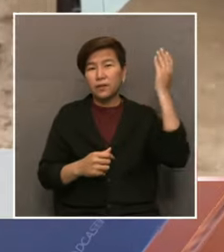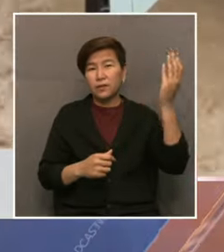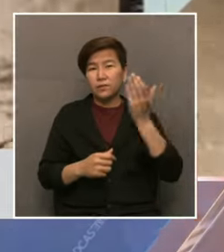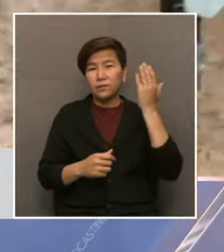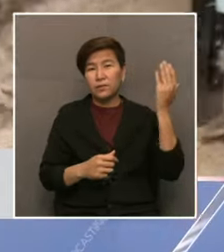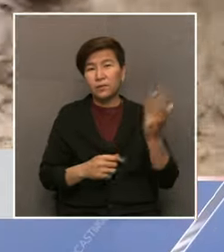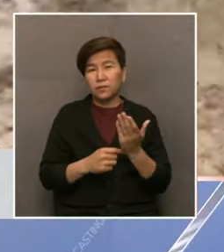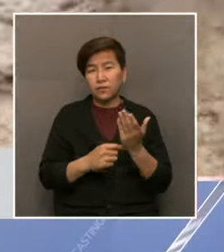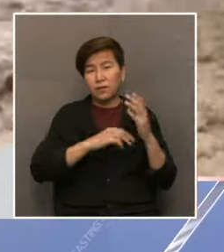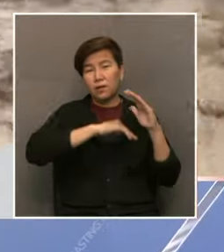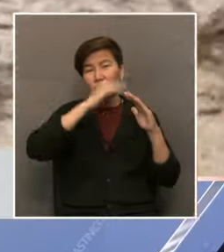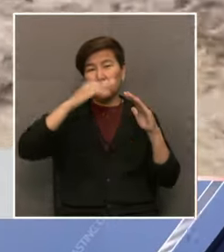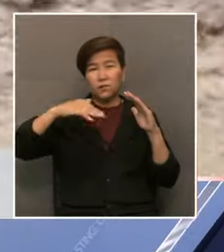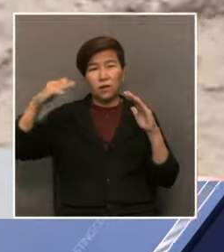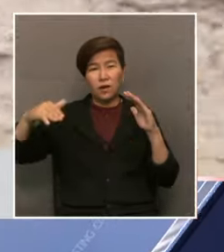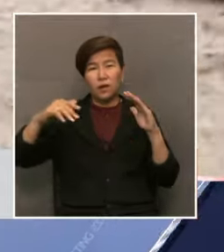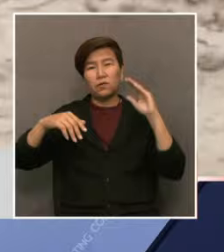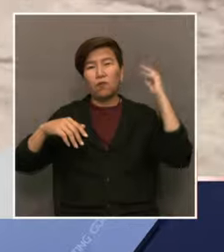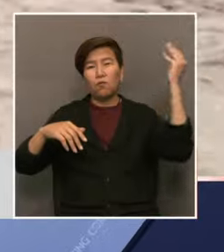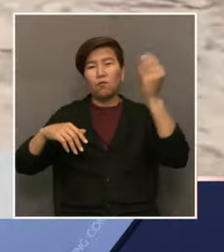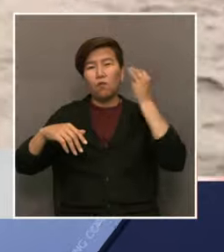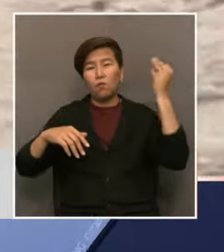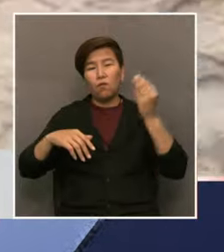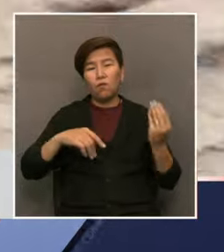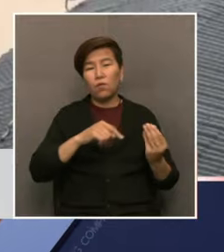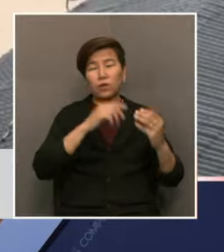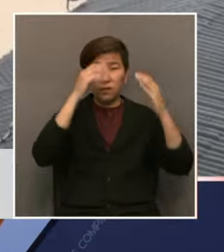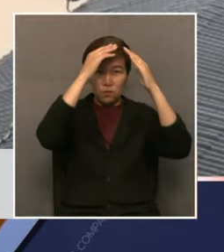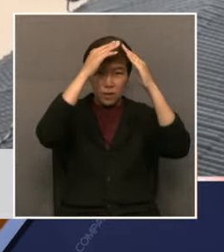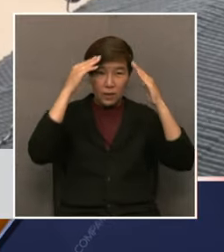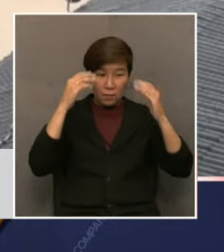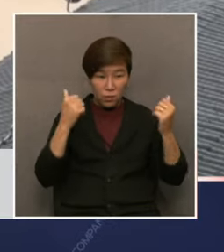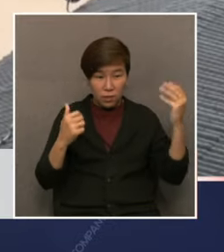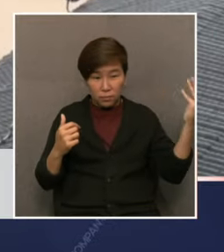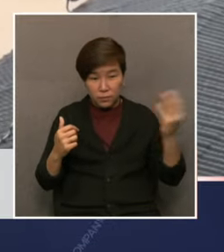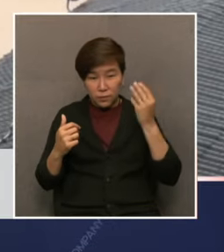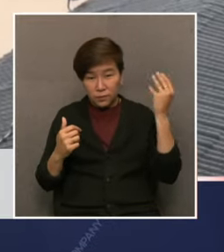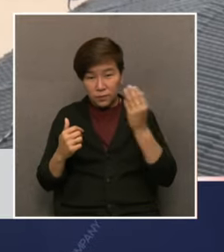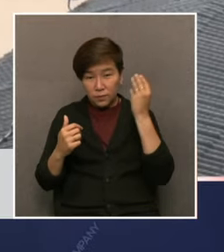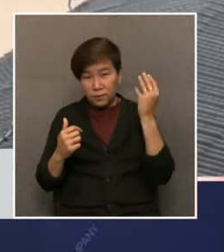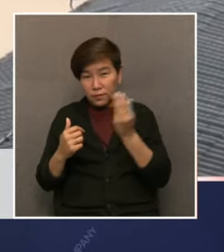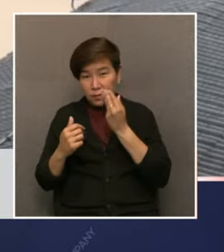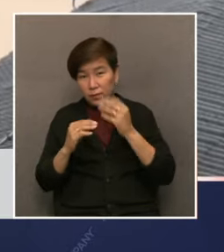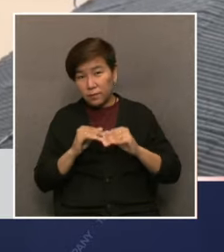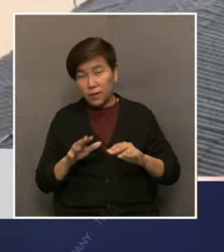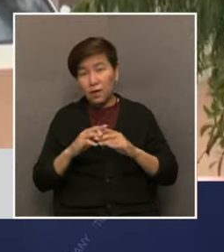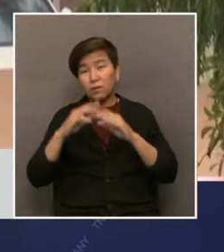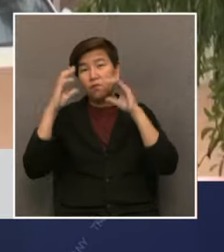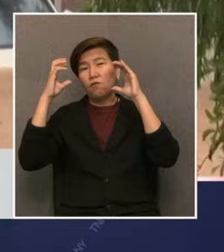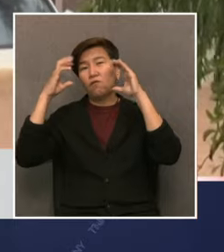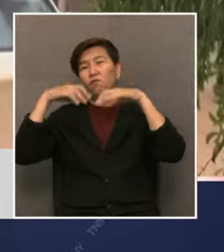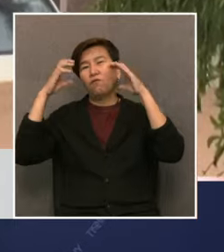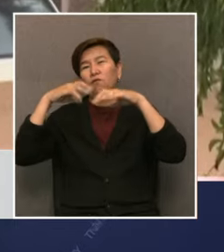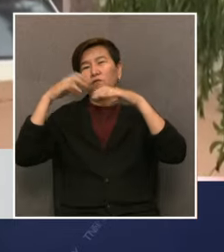ภูเขาสูงได้ไม่ค่อยดีนะก็จะวนอยู่ตรงบริเวณน้ำนะครับแต่พอเขาหลุดมาได้เนี่ยก็เหมือนกระหอบเอาน้ำขนาดใหญ่นะครับก้อน